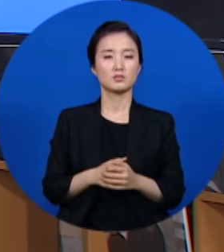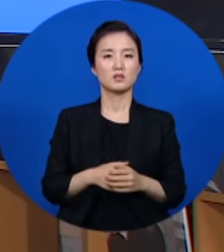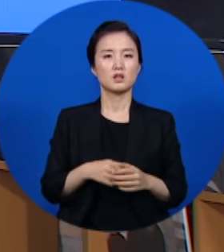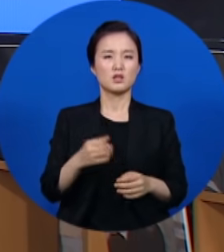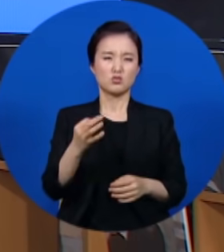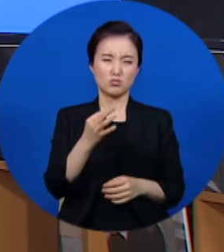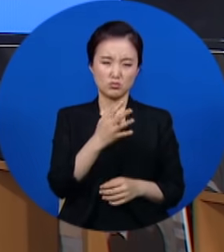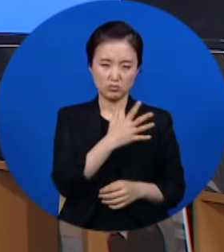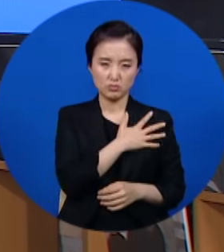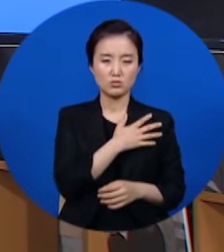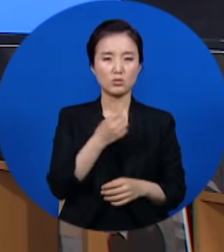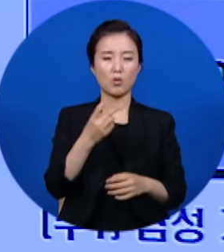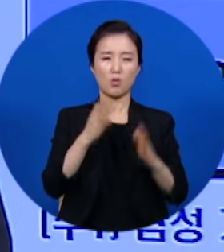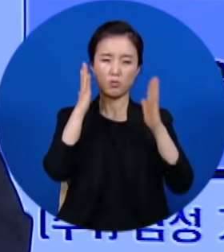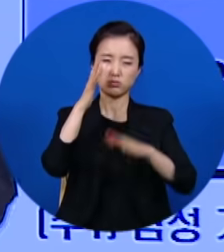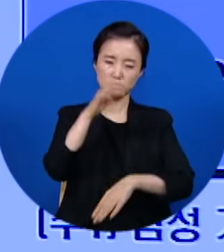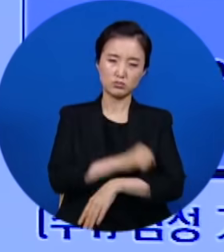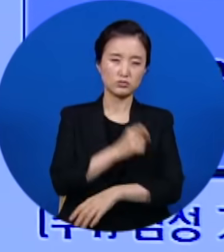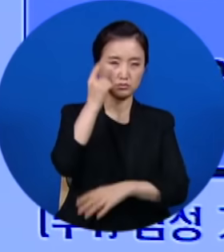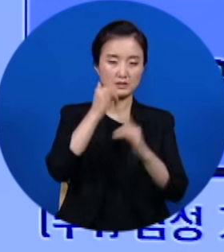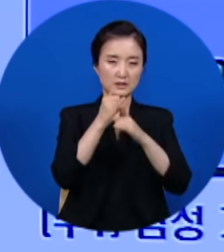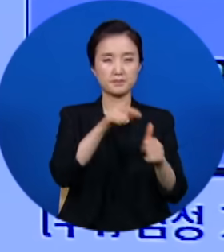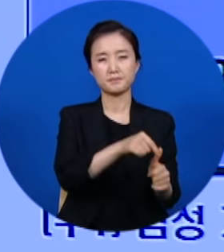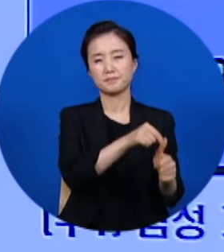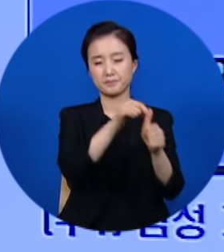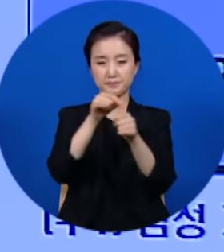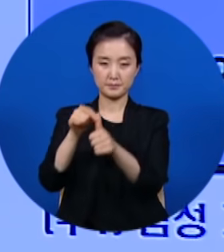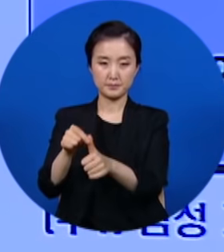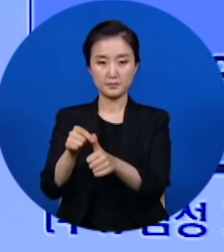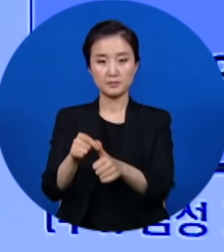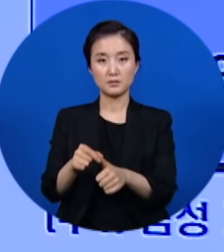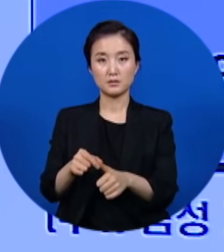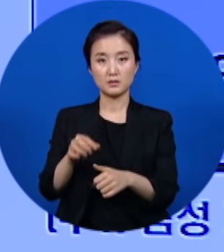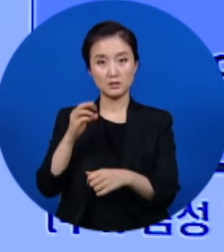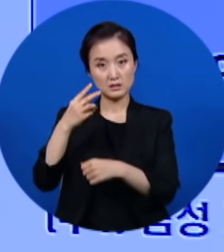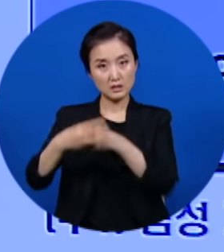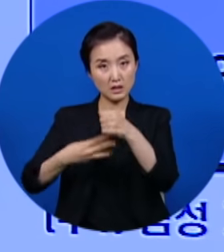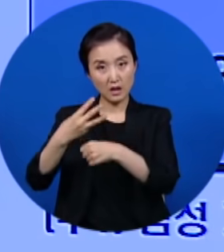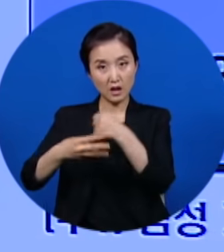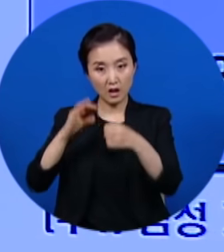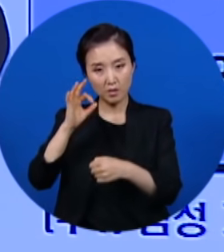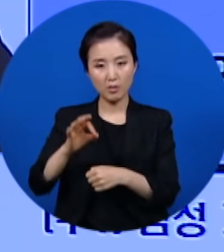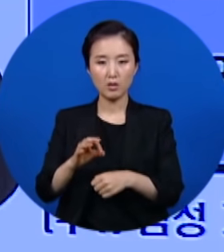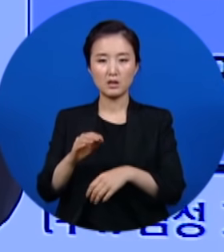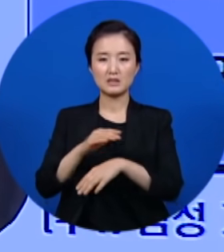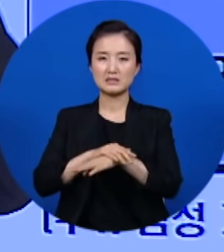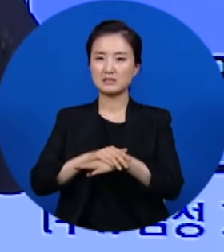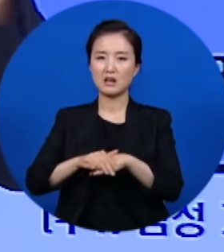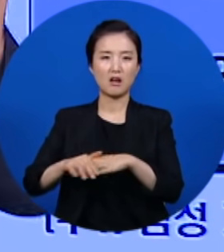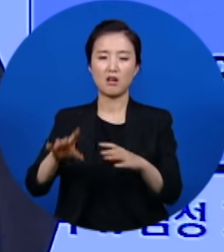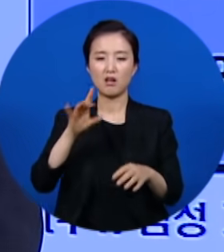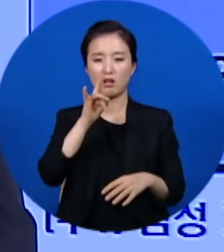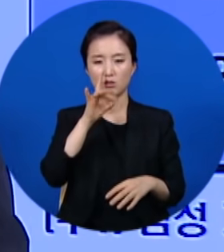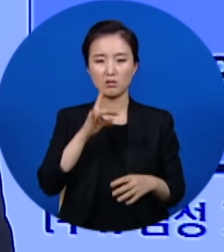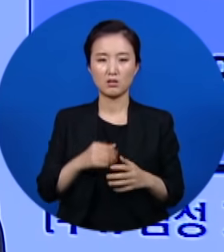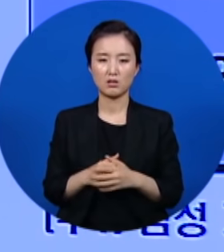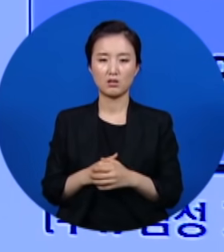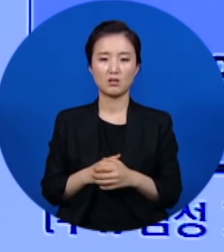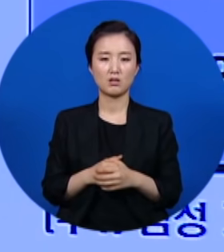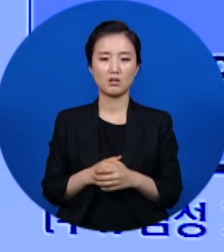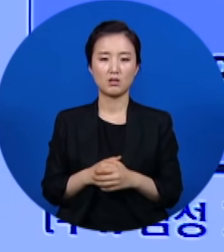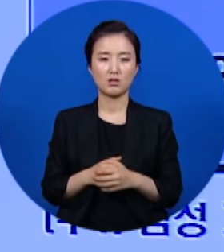연봉으로 스타와 되었습니다 한 4년 점 p 질서를 한데 안돼 그걸 빚은 있어서 사이클의 5조 너무 짧아